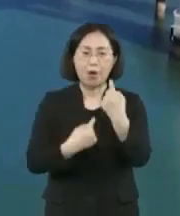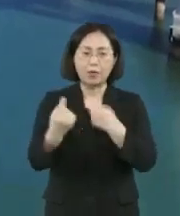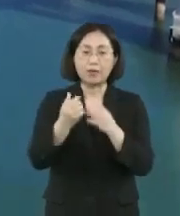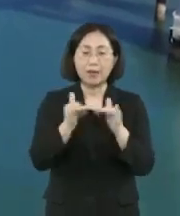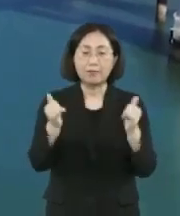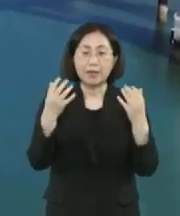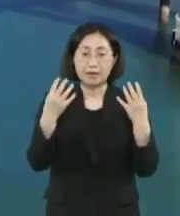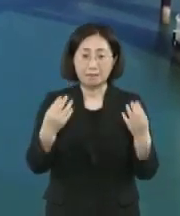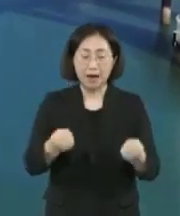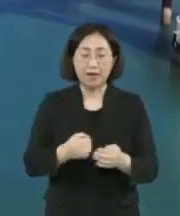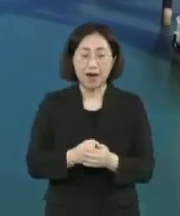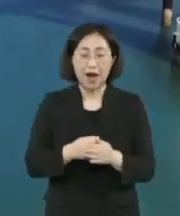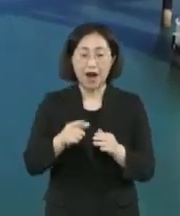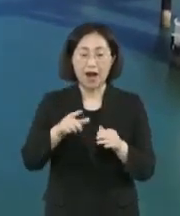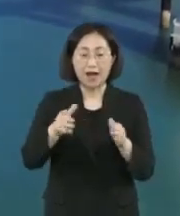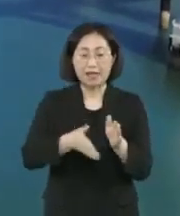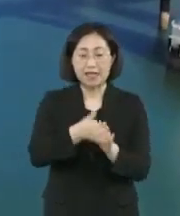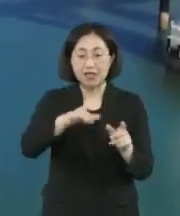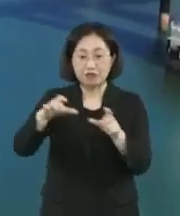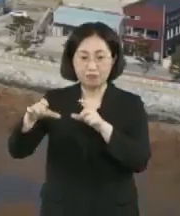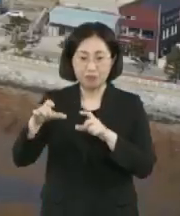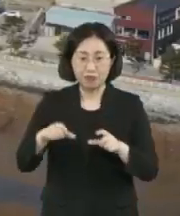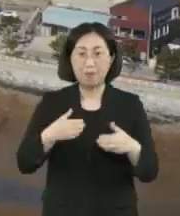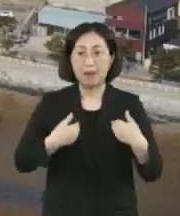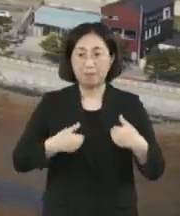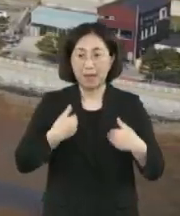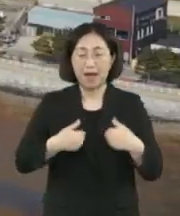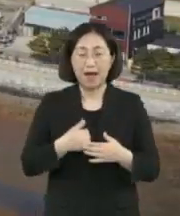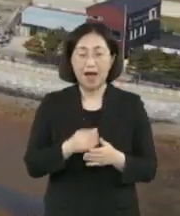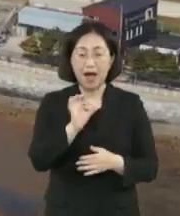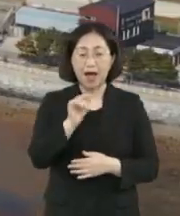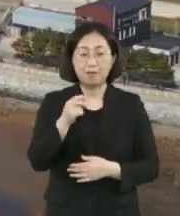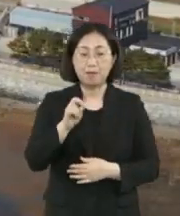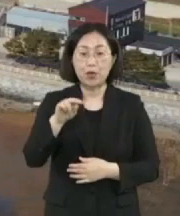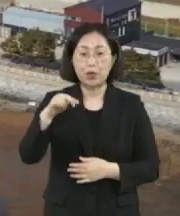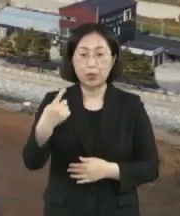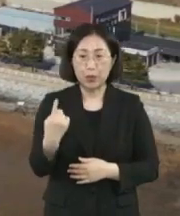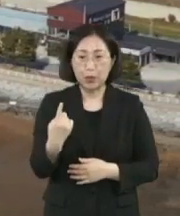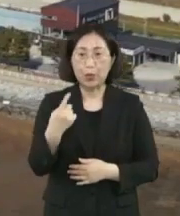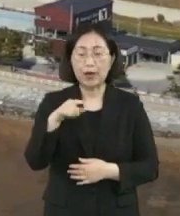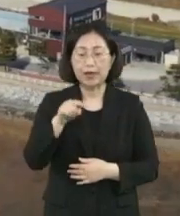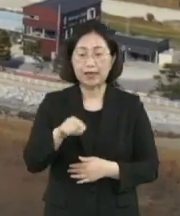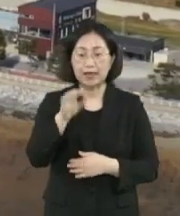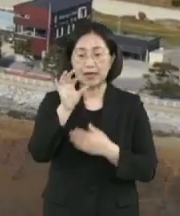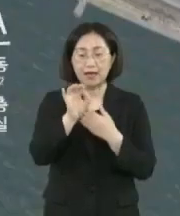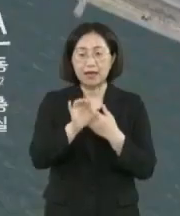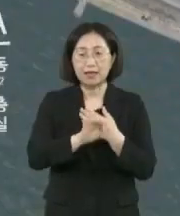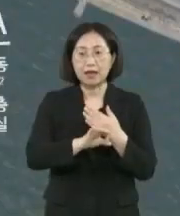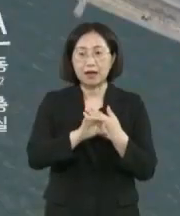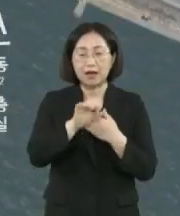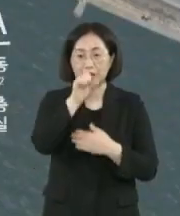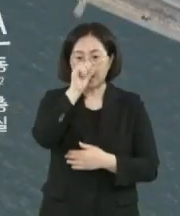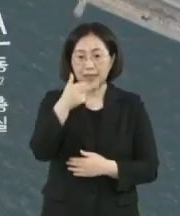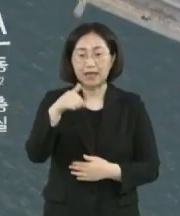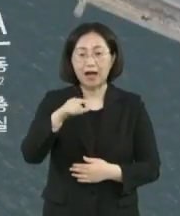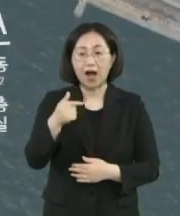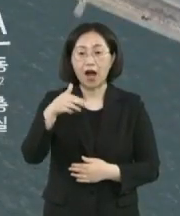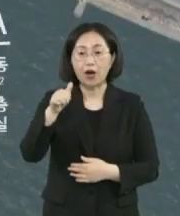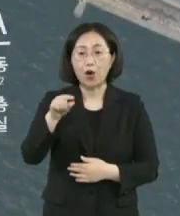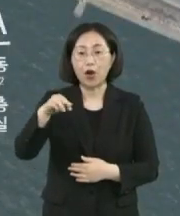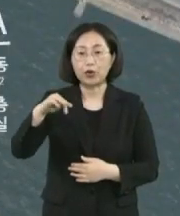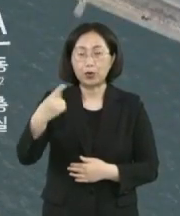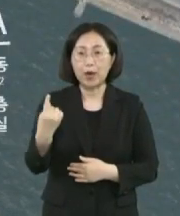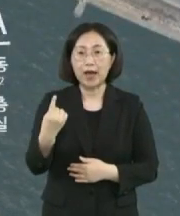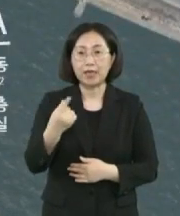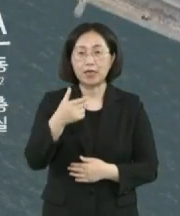예상되면서 인근 시군들도 함께 바빠졌습니다. 안면도 길목에 있는 서산시 간월도에는 5만 5천여